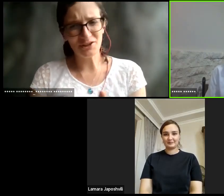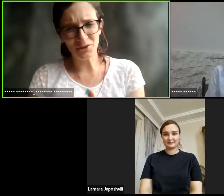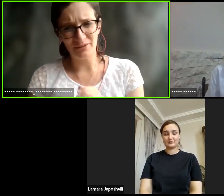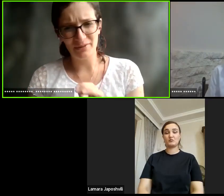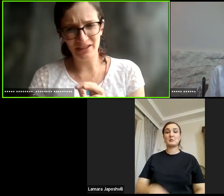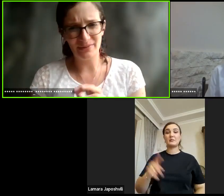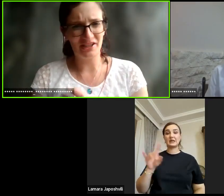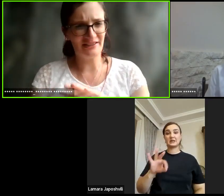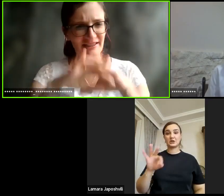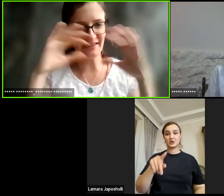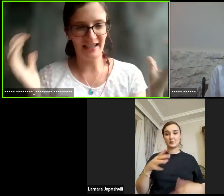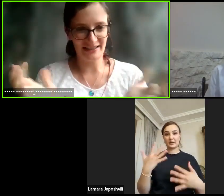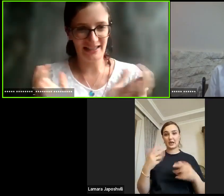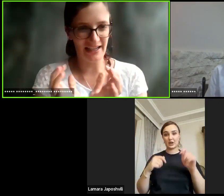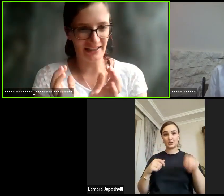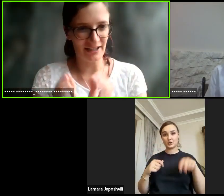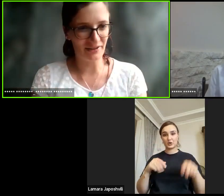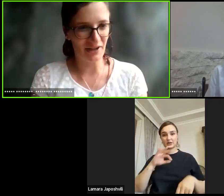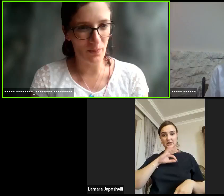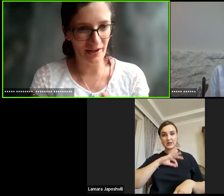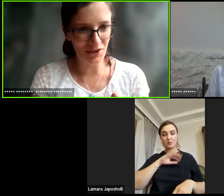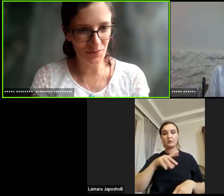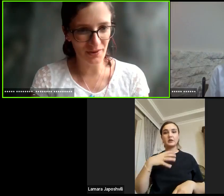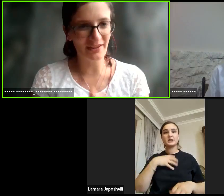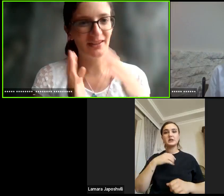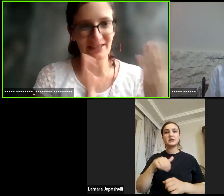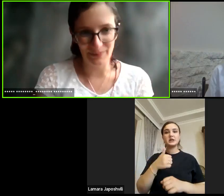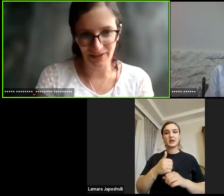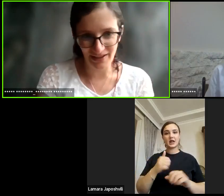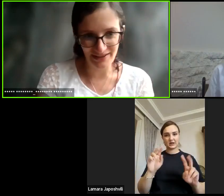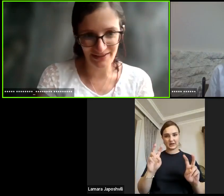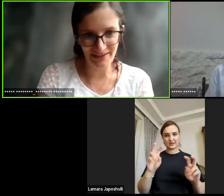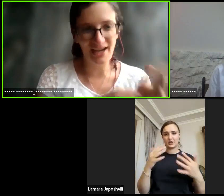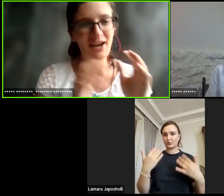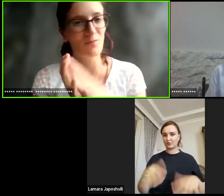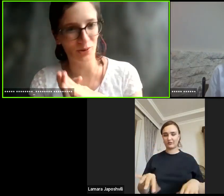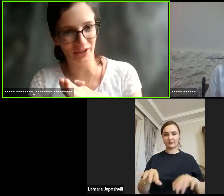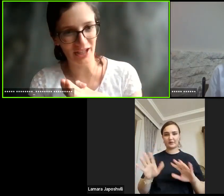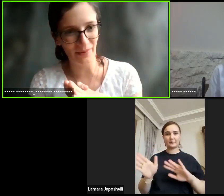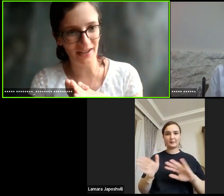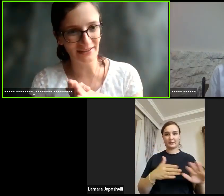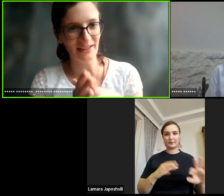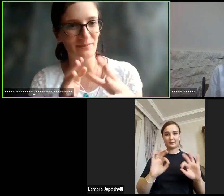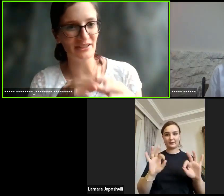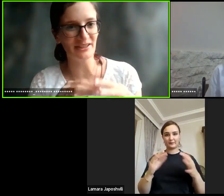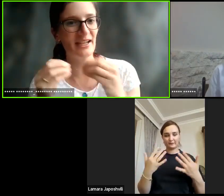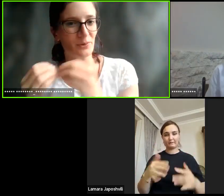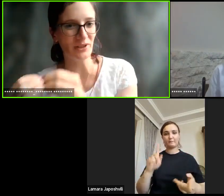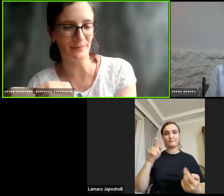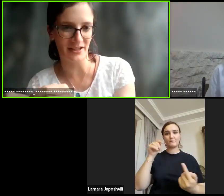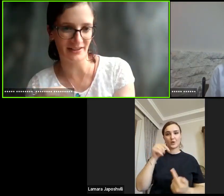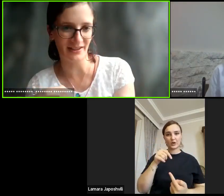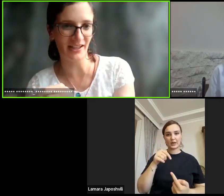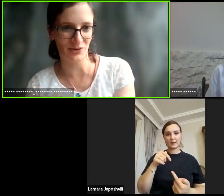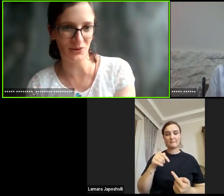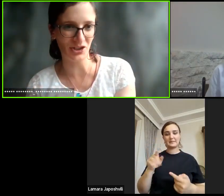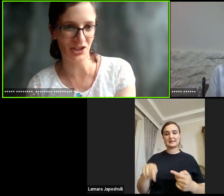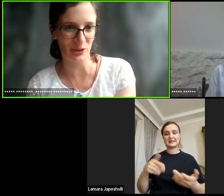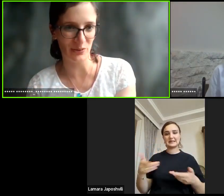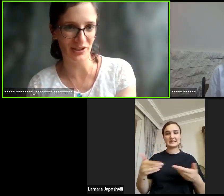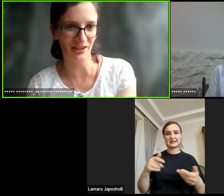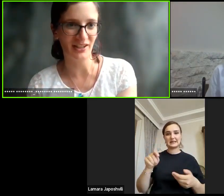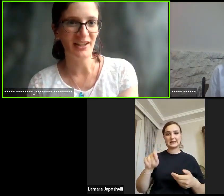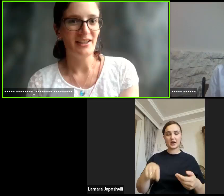გამოყენებას. ხელჯოხთან მიმართებაში ძირითადი საკითხები დავხარეთ ჩვენ, კლასიფიკაცია, მორგება და სიარულის მანერა